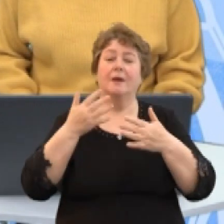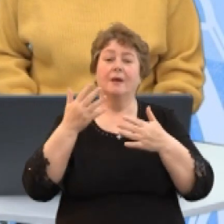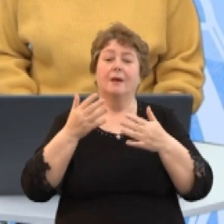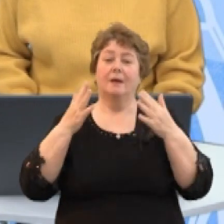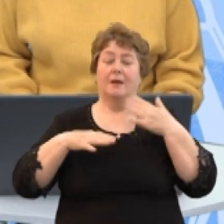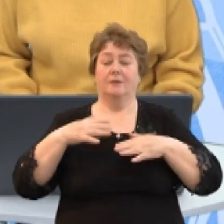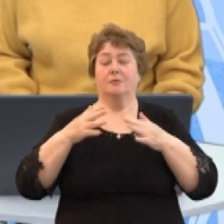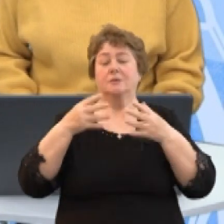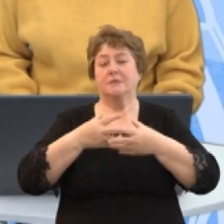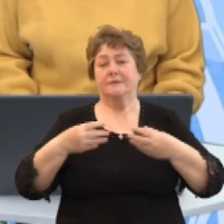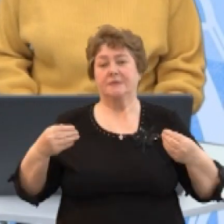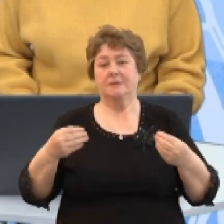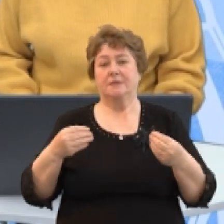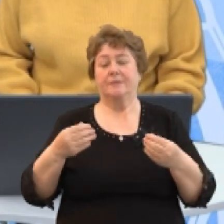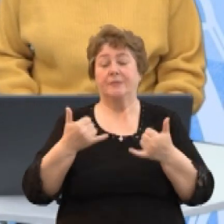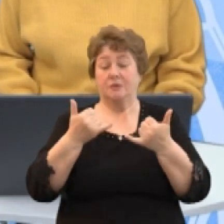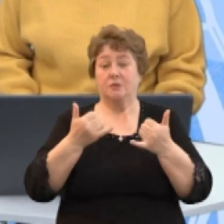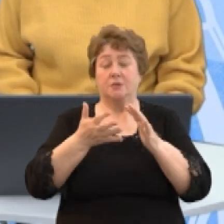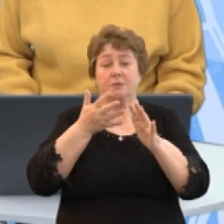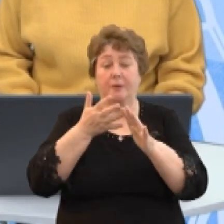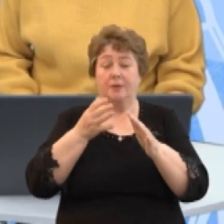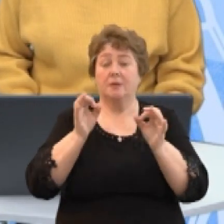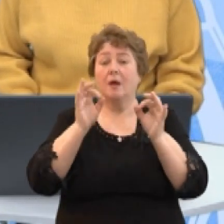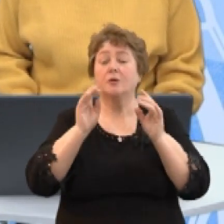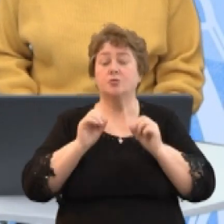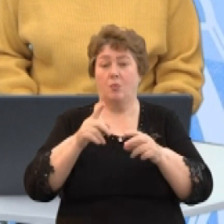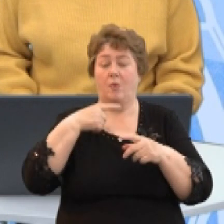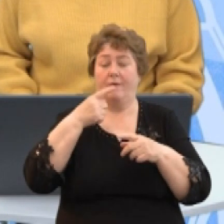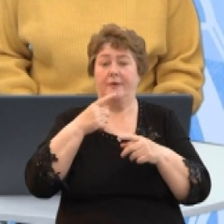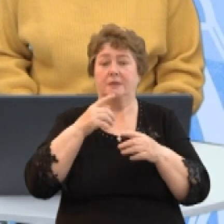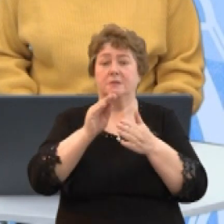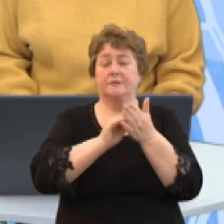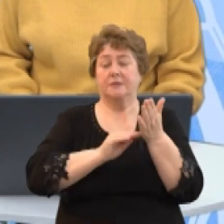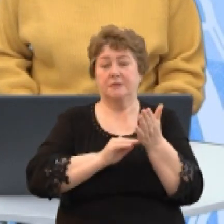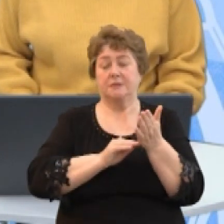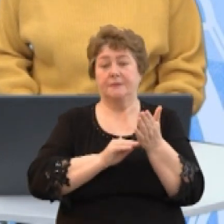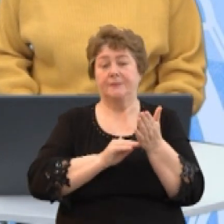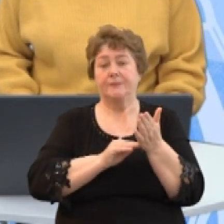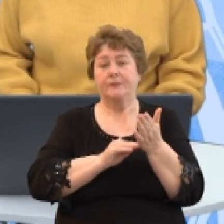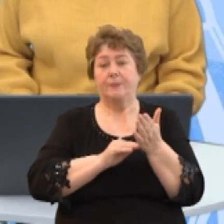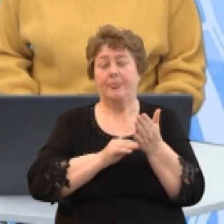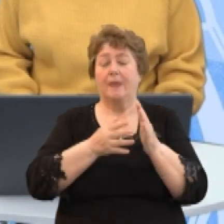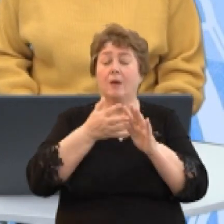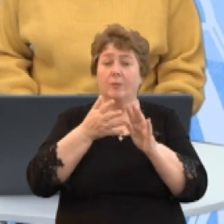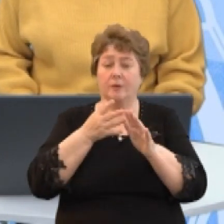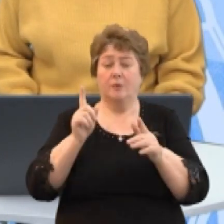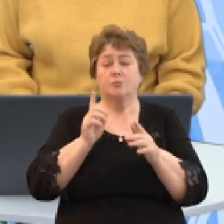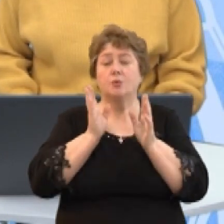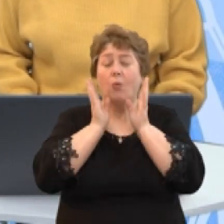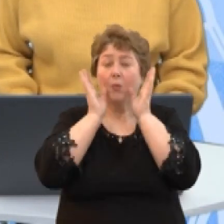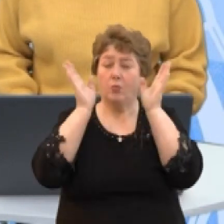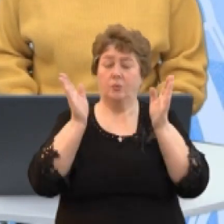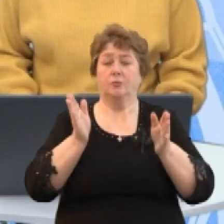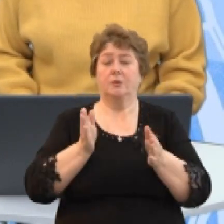ребята я думаю что вам понятно о чем идет речь в этом тексте мы понимаем что утро